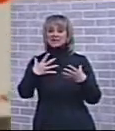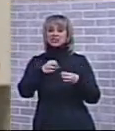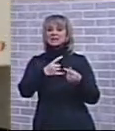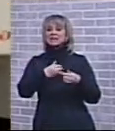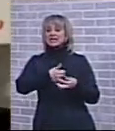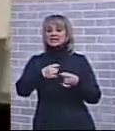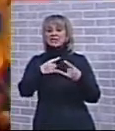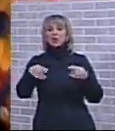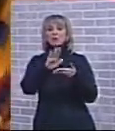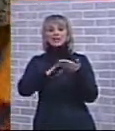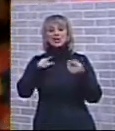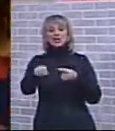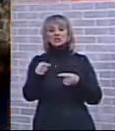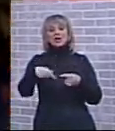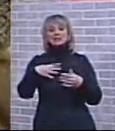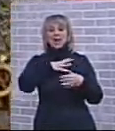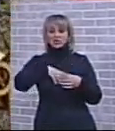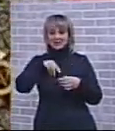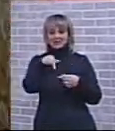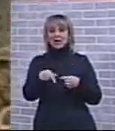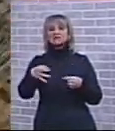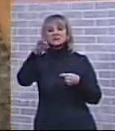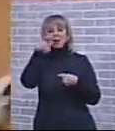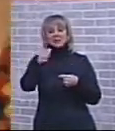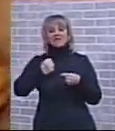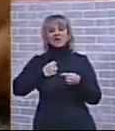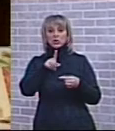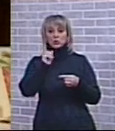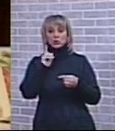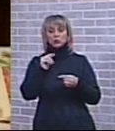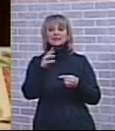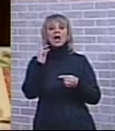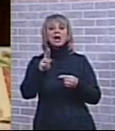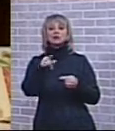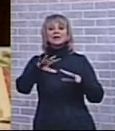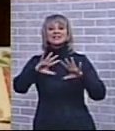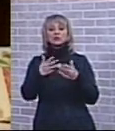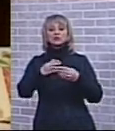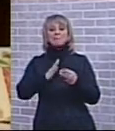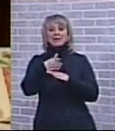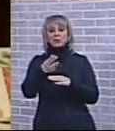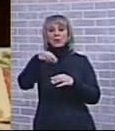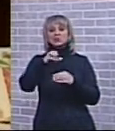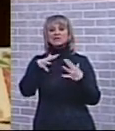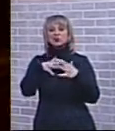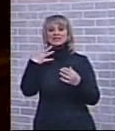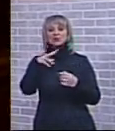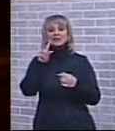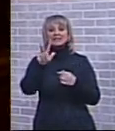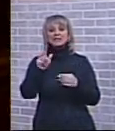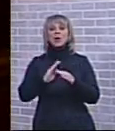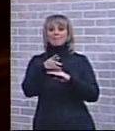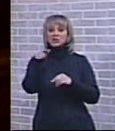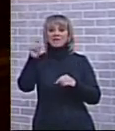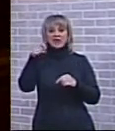столом фронтовичка продолжает, уже надев ордена и вспоминая военную юность. Как только случился прорыв МИУС фронта в 43-м, пошла